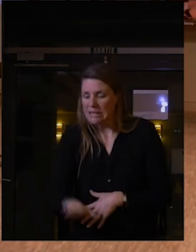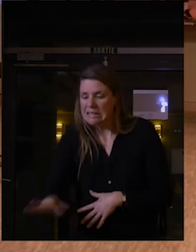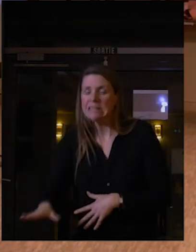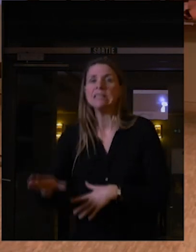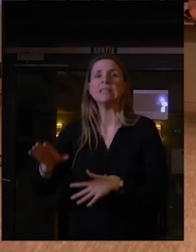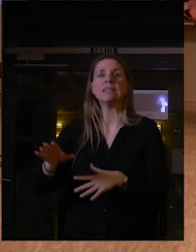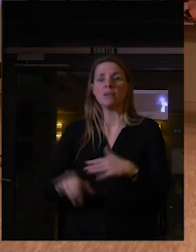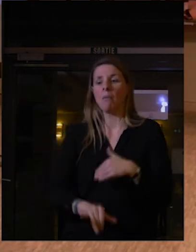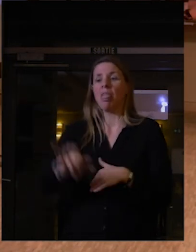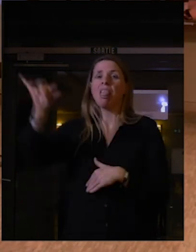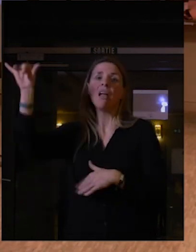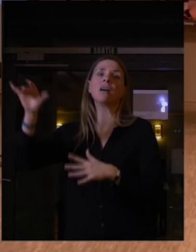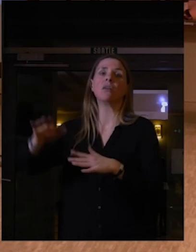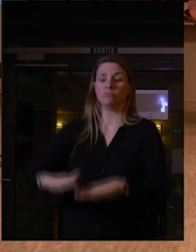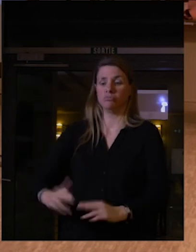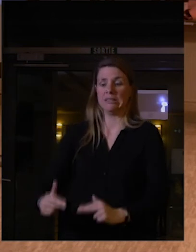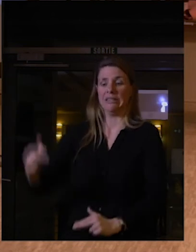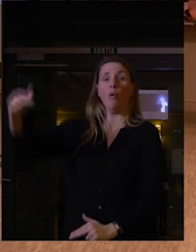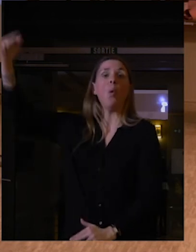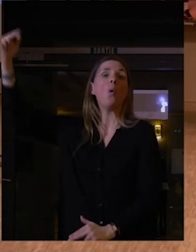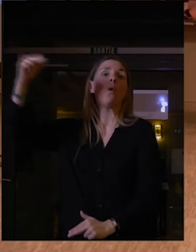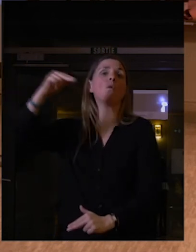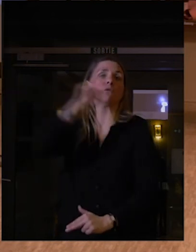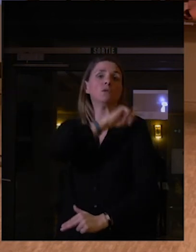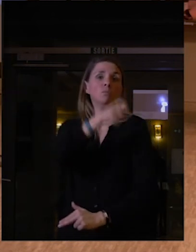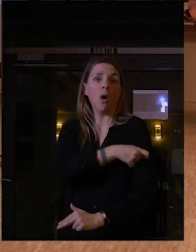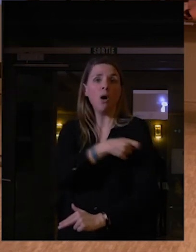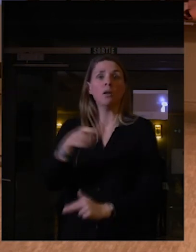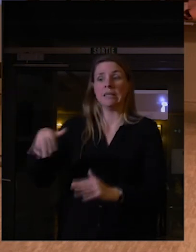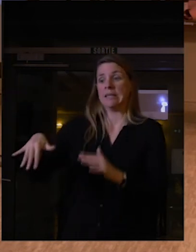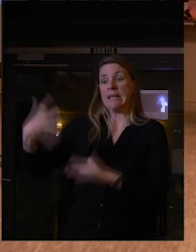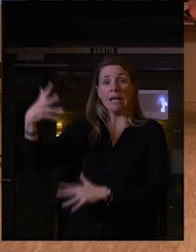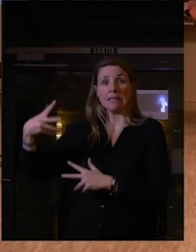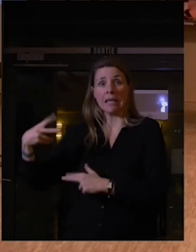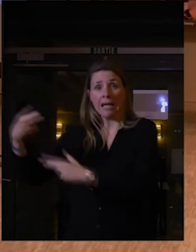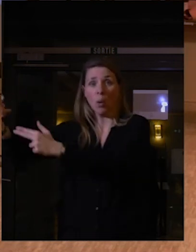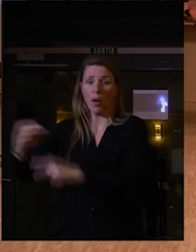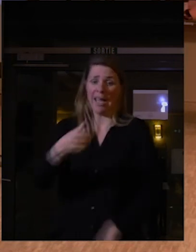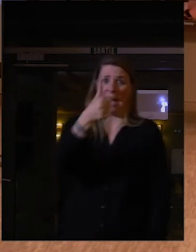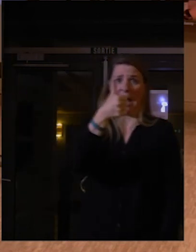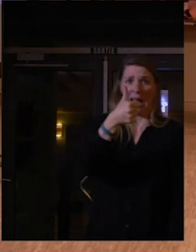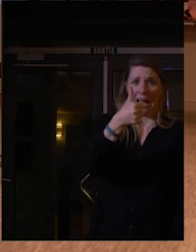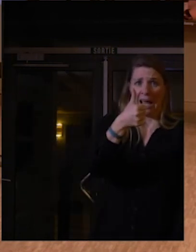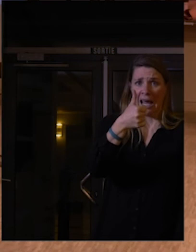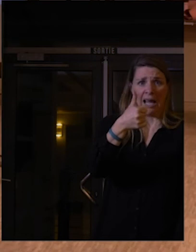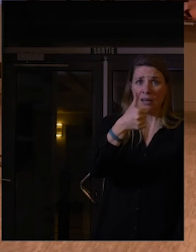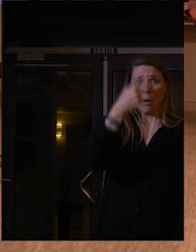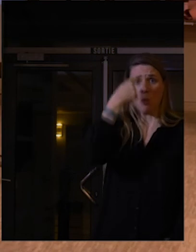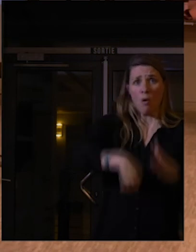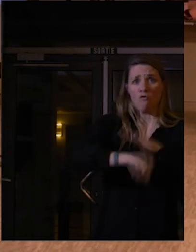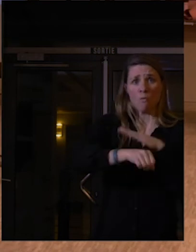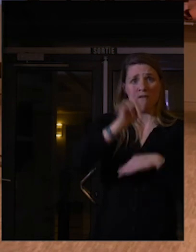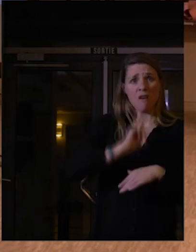etc., jusqu'aux seniors, ils aient 15 créneaux et qu'il n'y ait pas un créneau pour le football